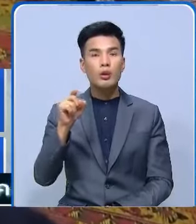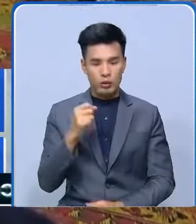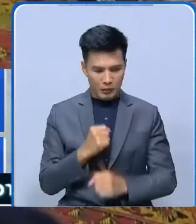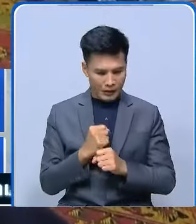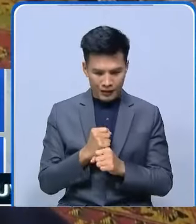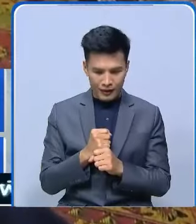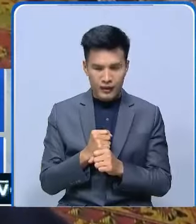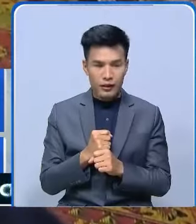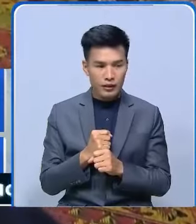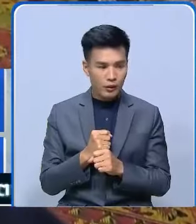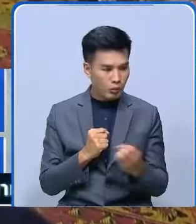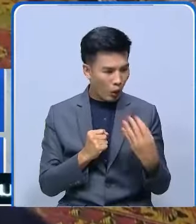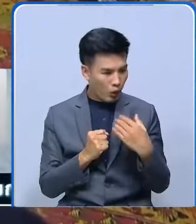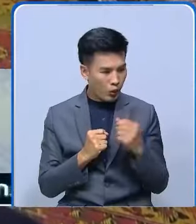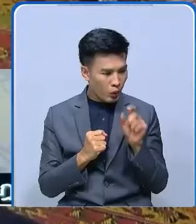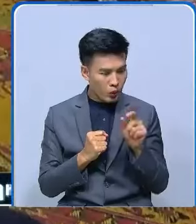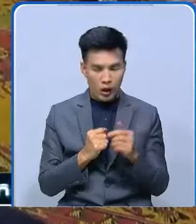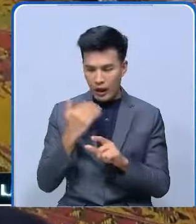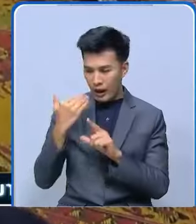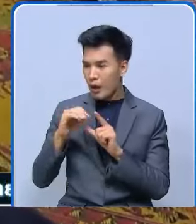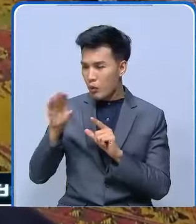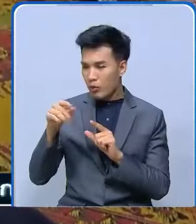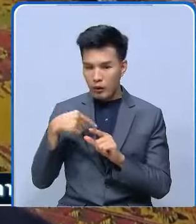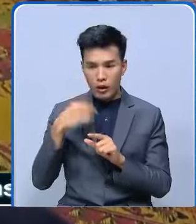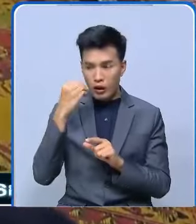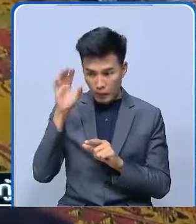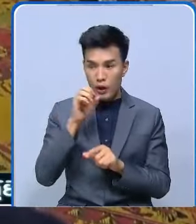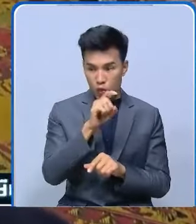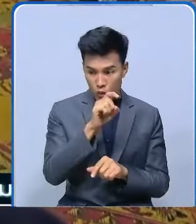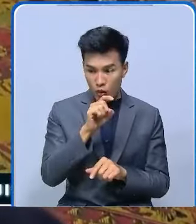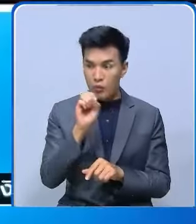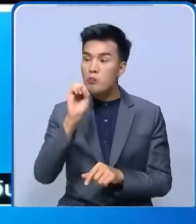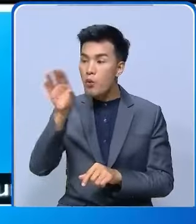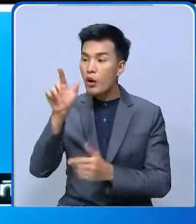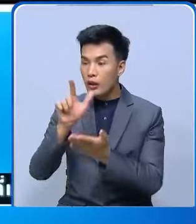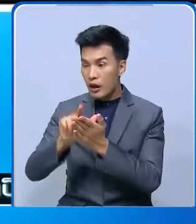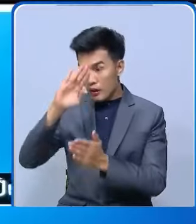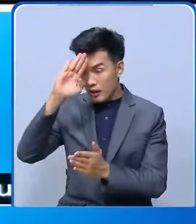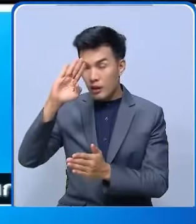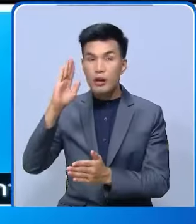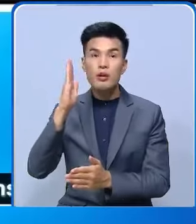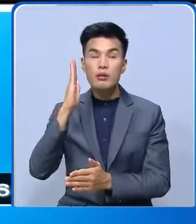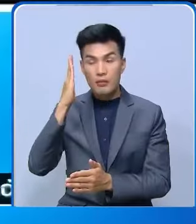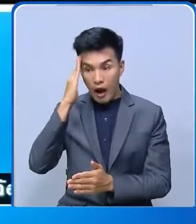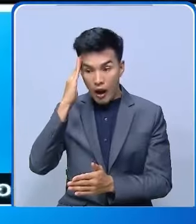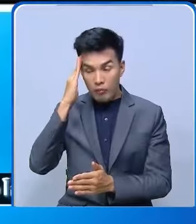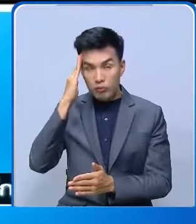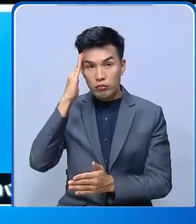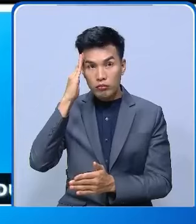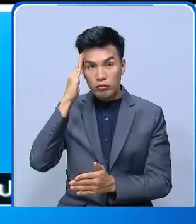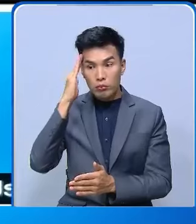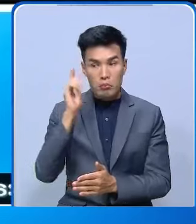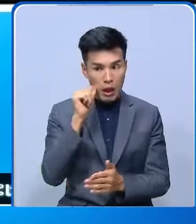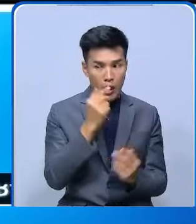ผมก็ไนบอกเ้าว่าผมต้องกลับบ้านด่วนนะเพื่อมาดูใจแม่ามว่าบอกว่าไม่ไหวแล้ว